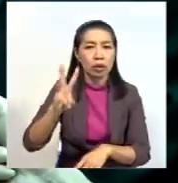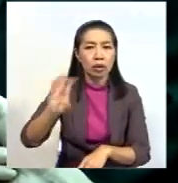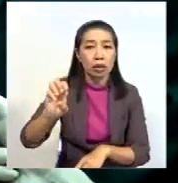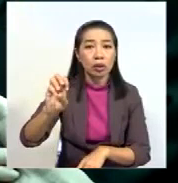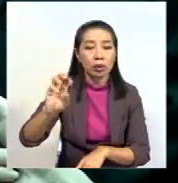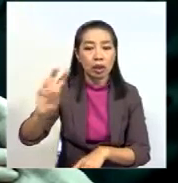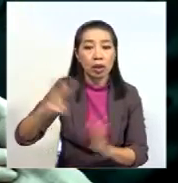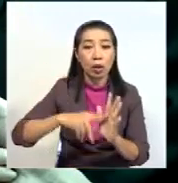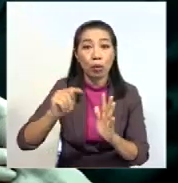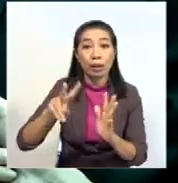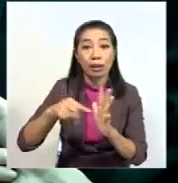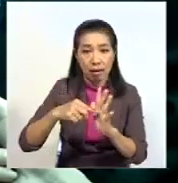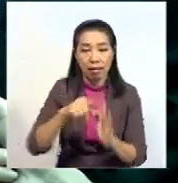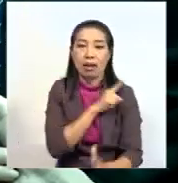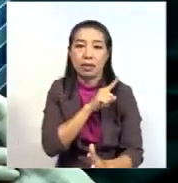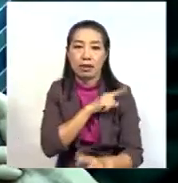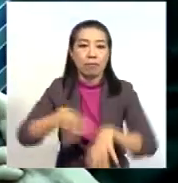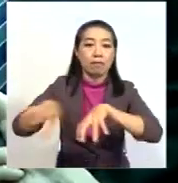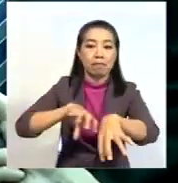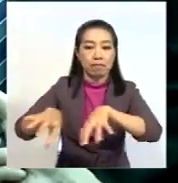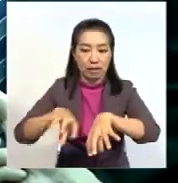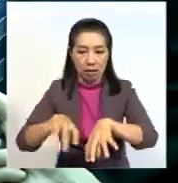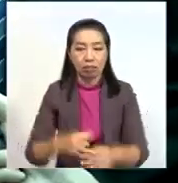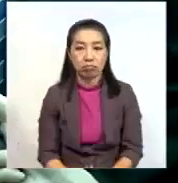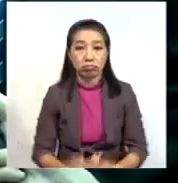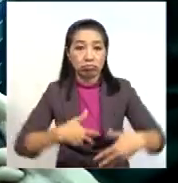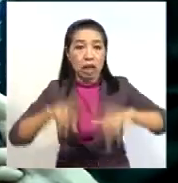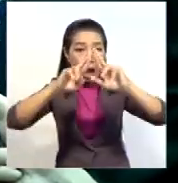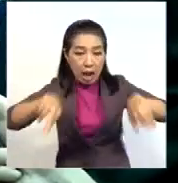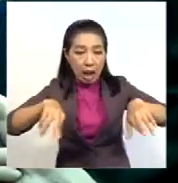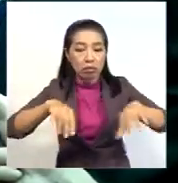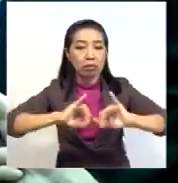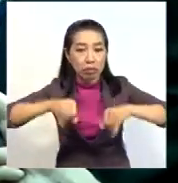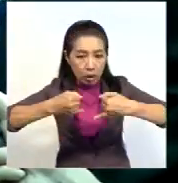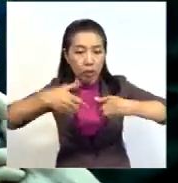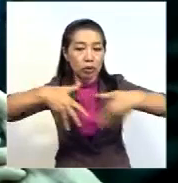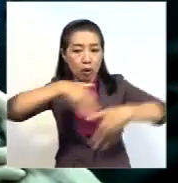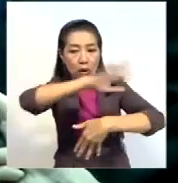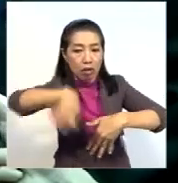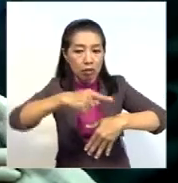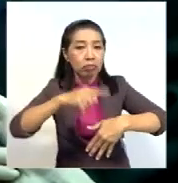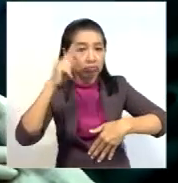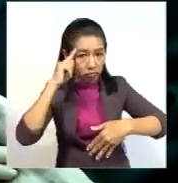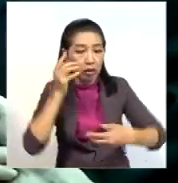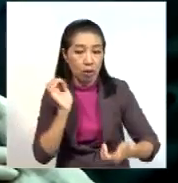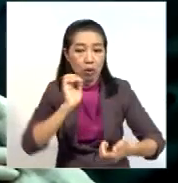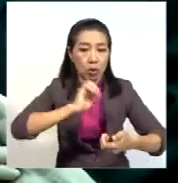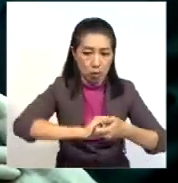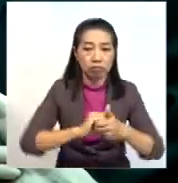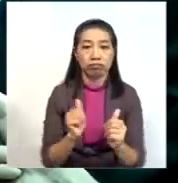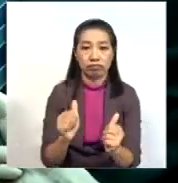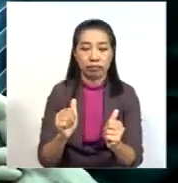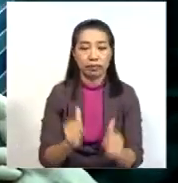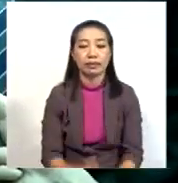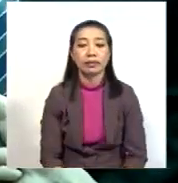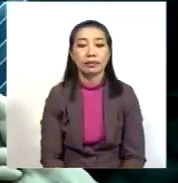เป็นอะไรนะแม่งานดำเนินการก็ได้รับความร่วมมือจากพี่น้องประชาชนที่เป็นร้านค้าในตลาดเป็นอย่างดีนะ